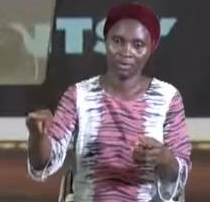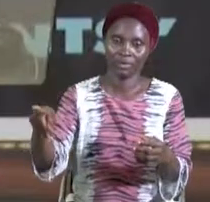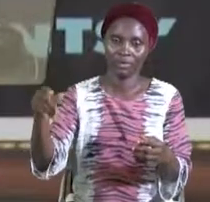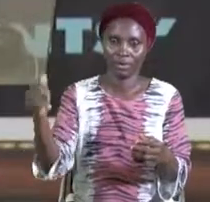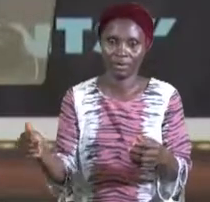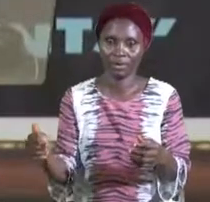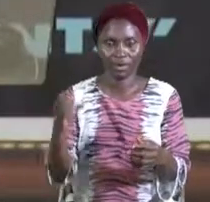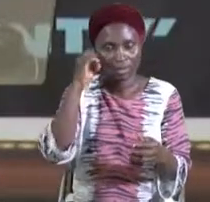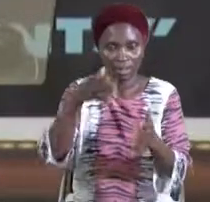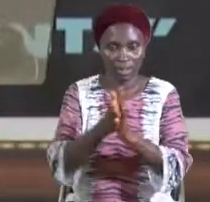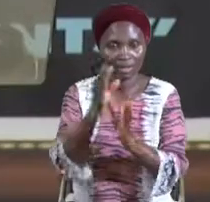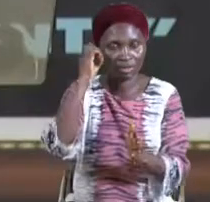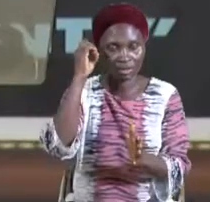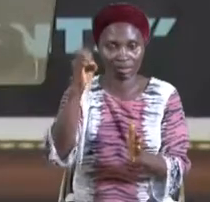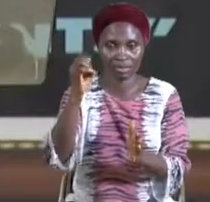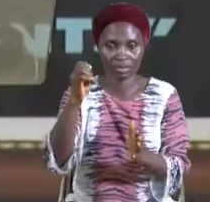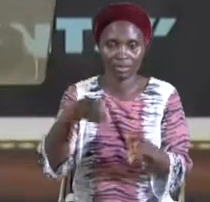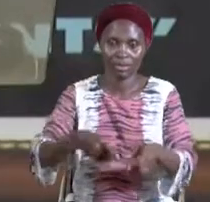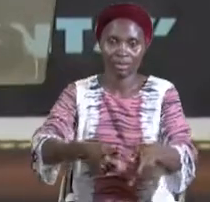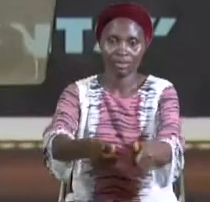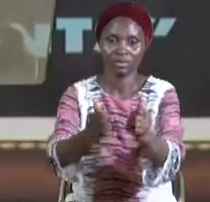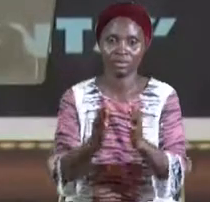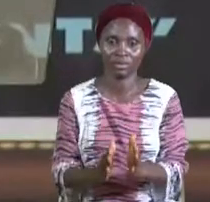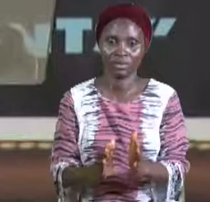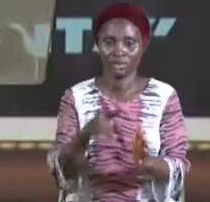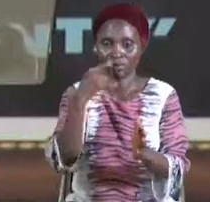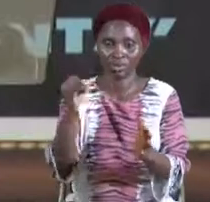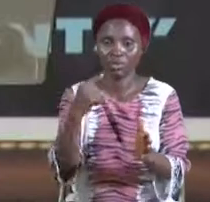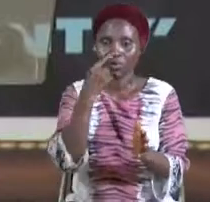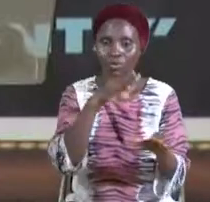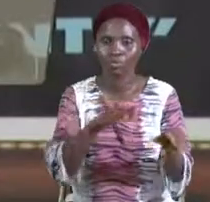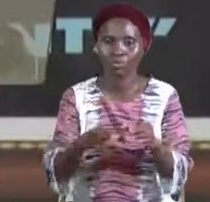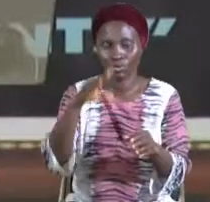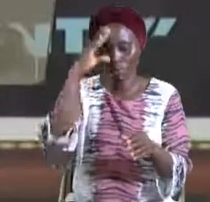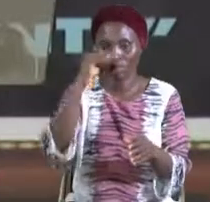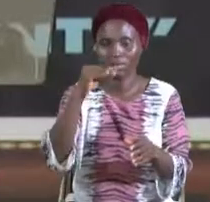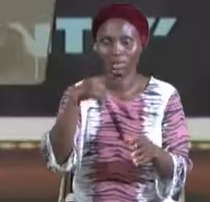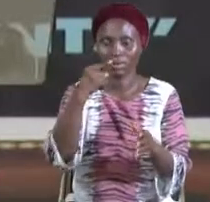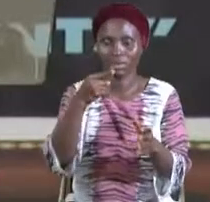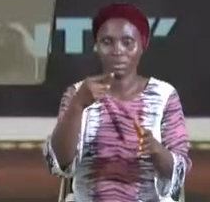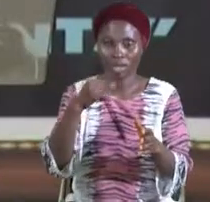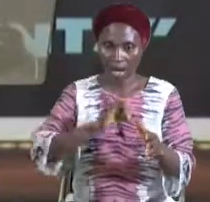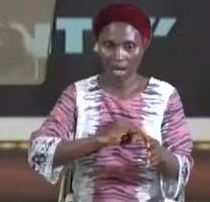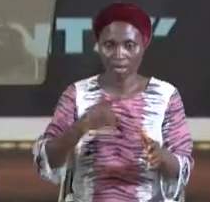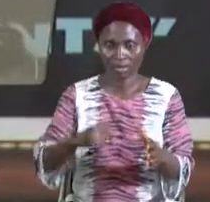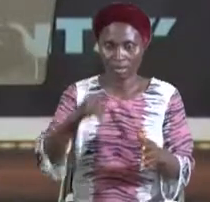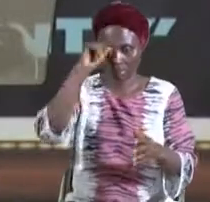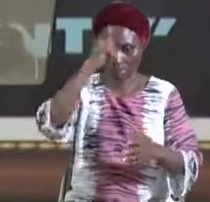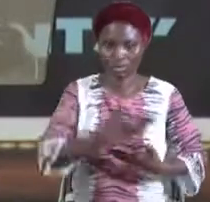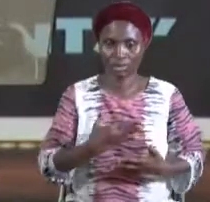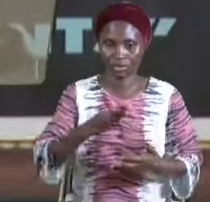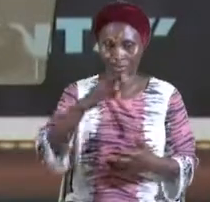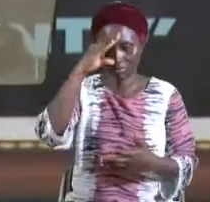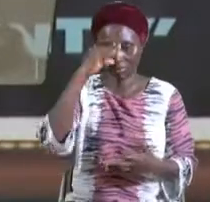que je suis, moi le Fils de l'homme? » Ils répondirent, « Les uns disent que tu